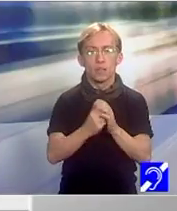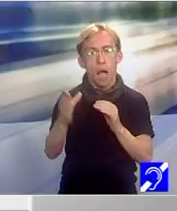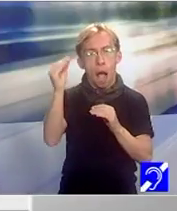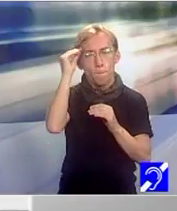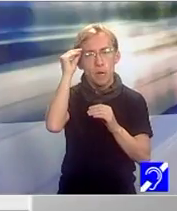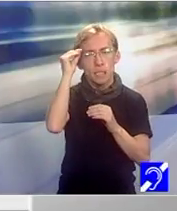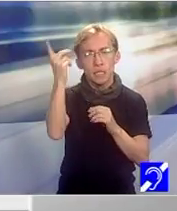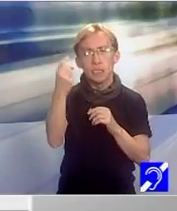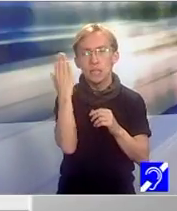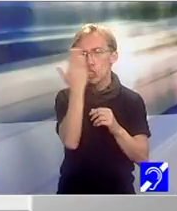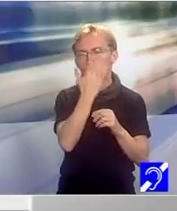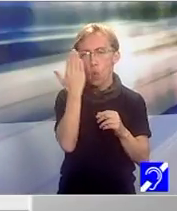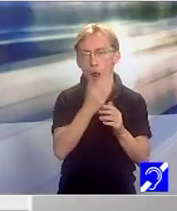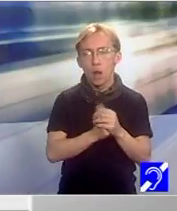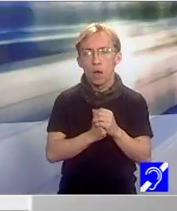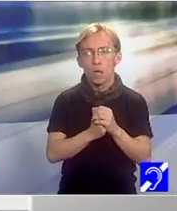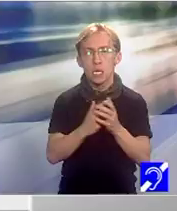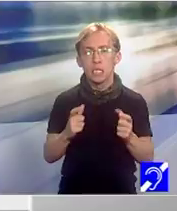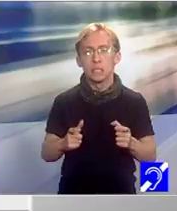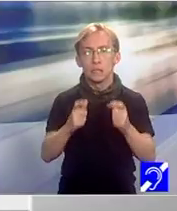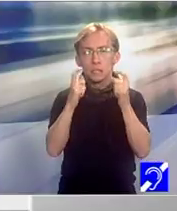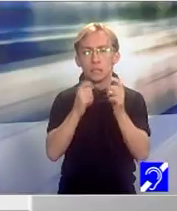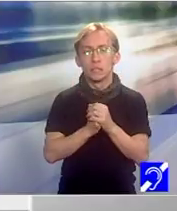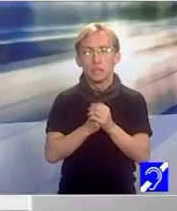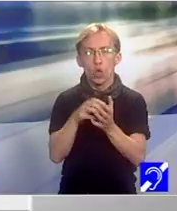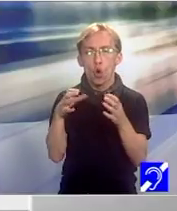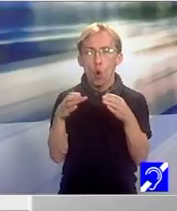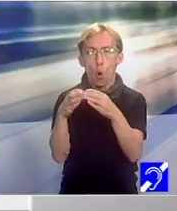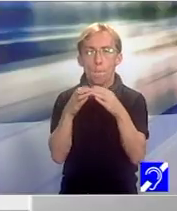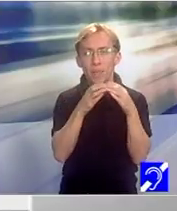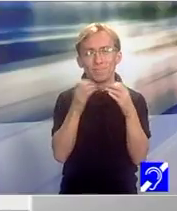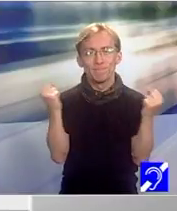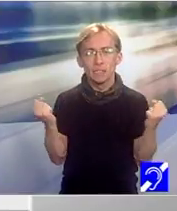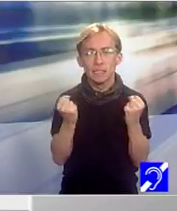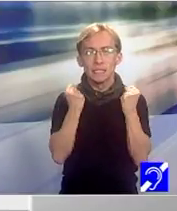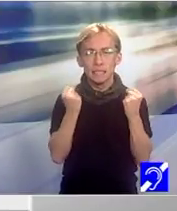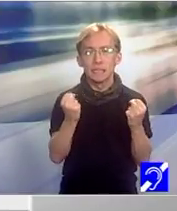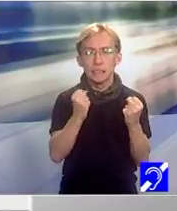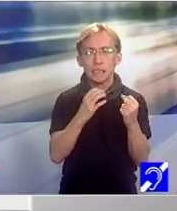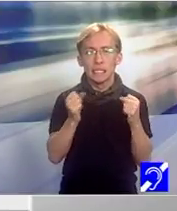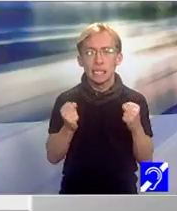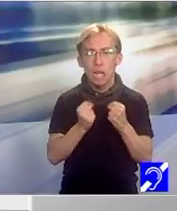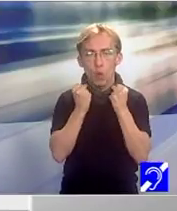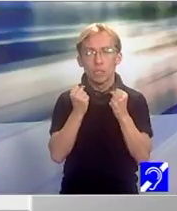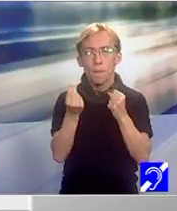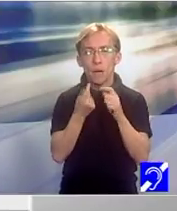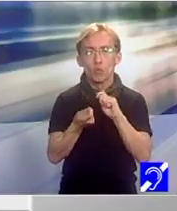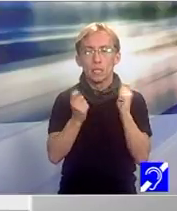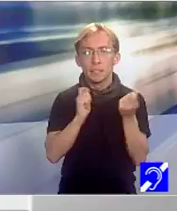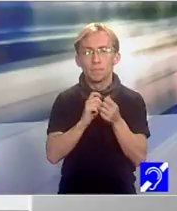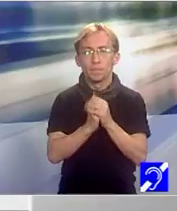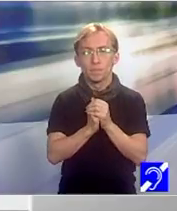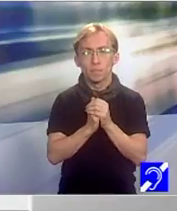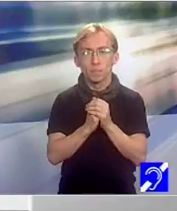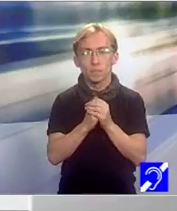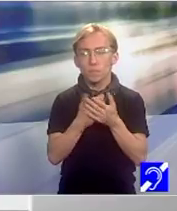școala specială, mutarea dintr-o instituție în alta, viața în comunitate, greutățile adaptării la permanentele schimbări. Lansarea va avea